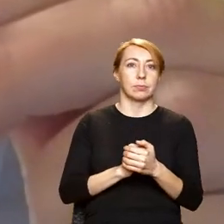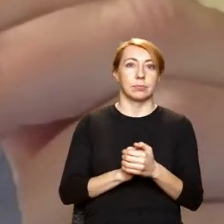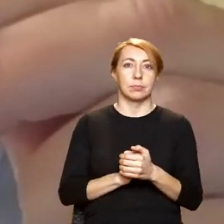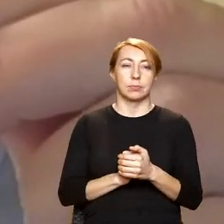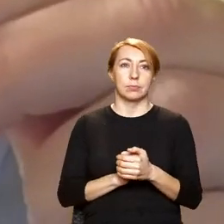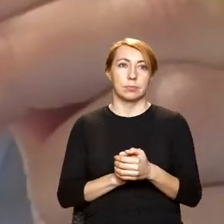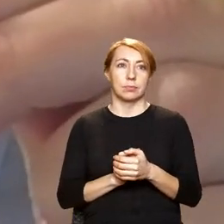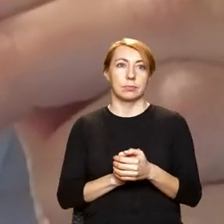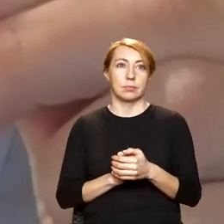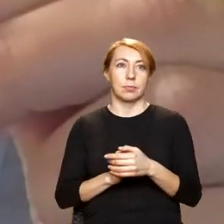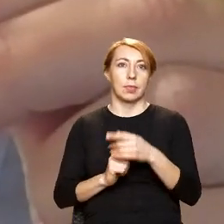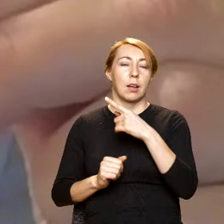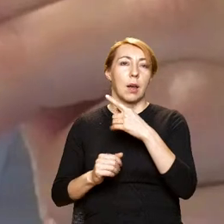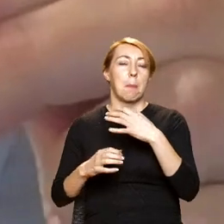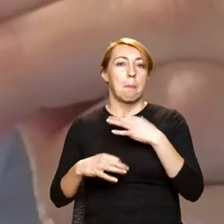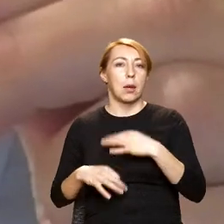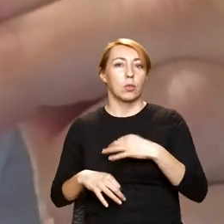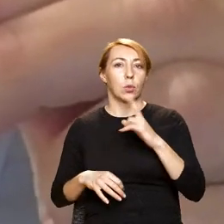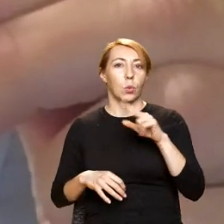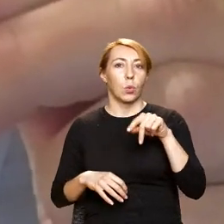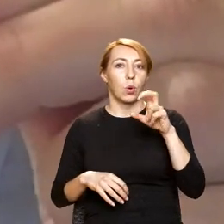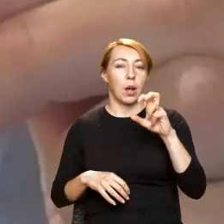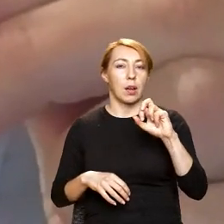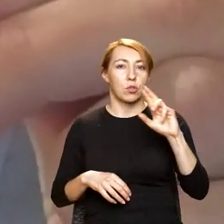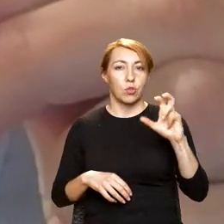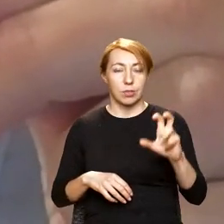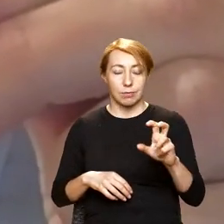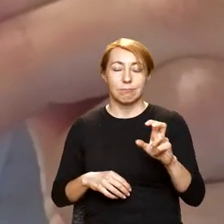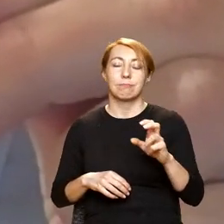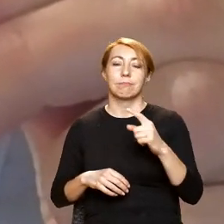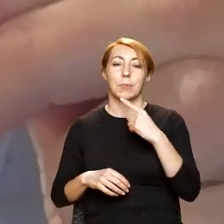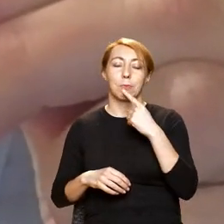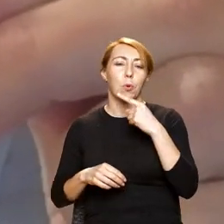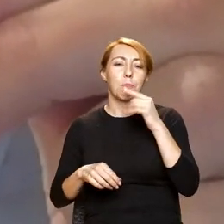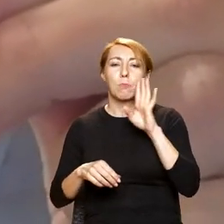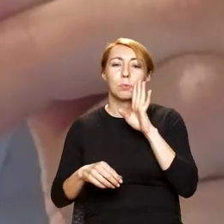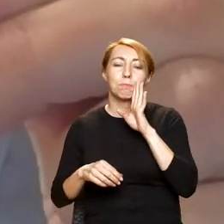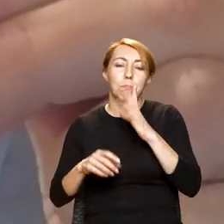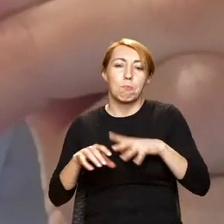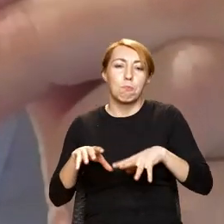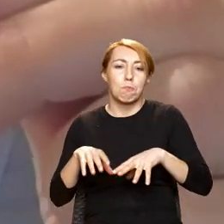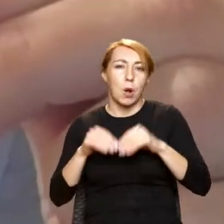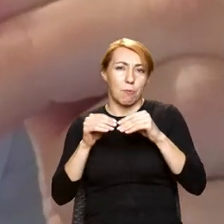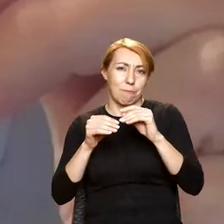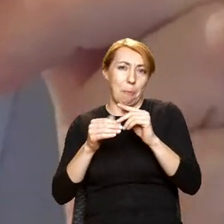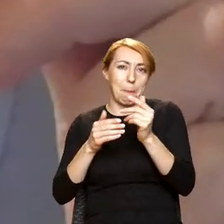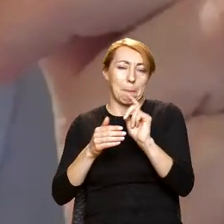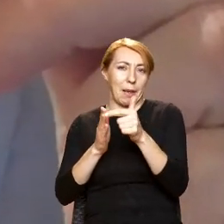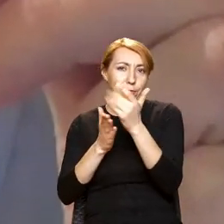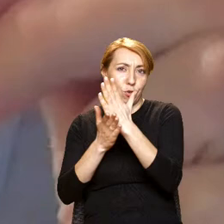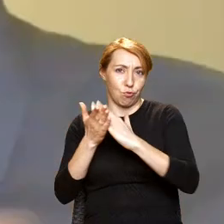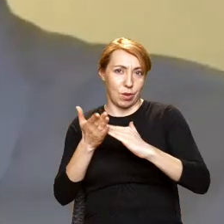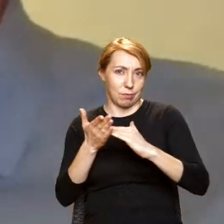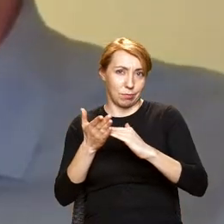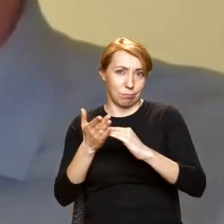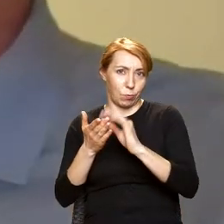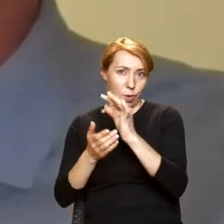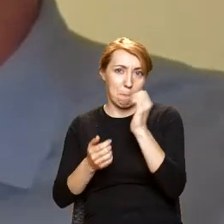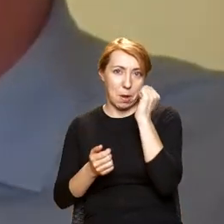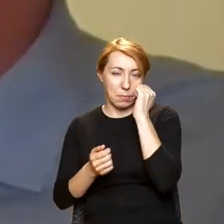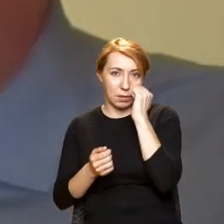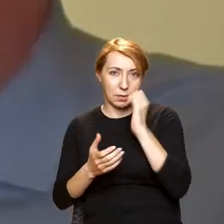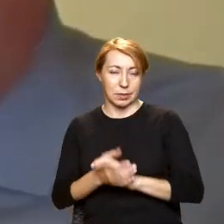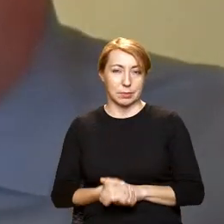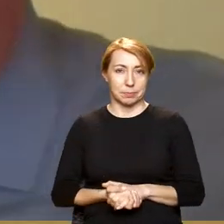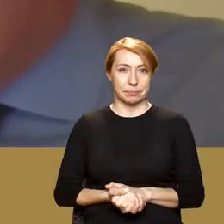pani Olga Kucharczyk, to był zalążek, można powiedzieć, pierwsza część dziennika. Tak